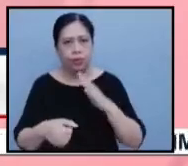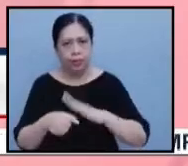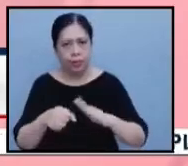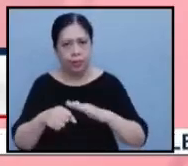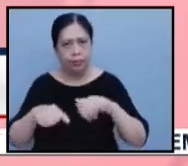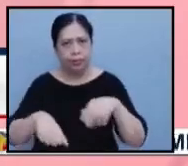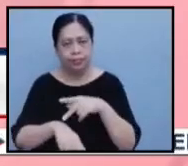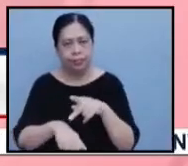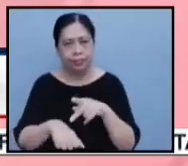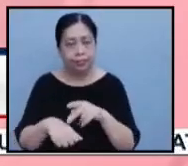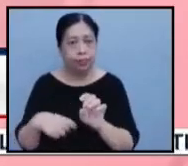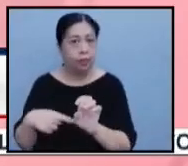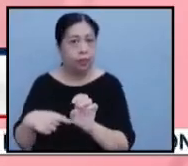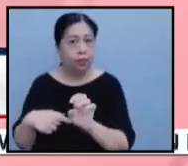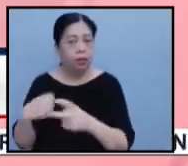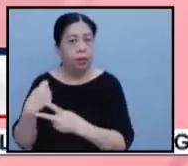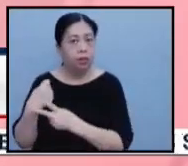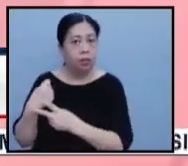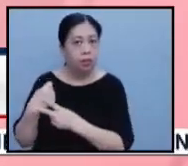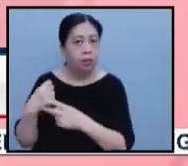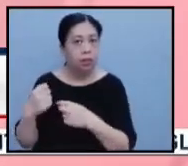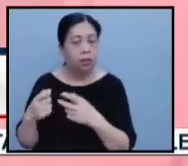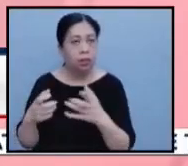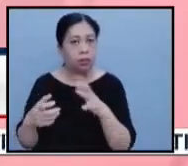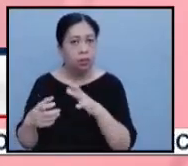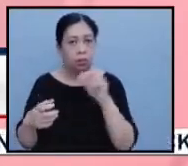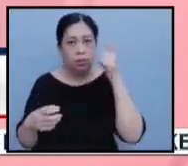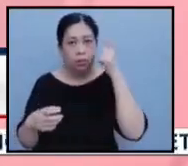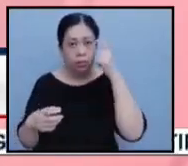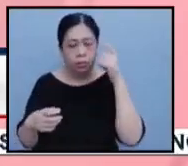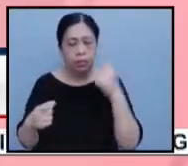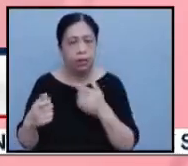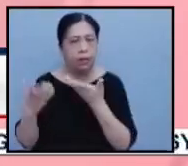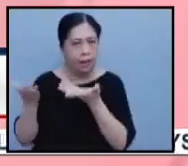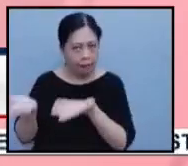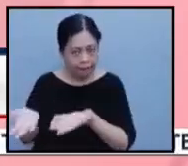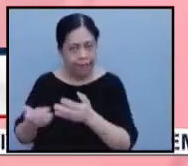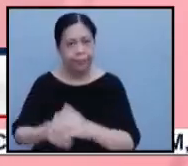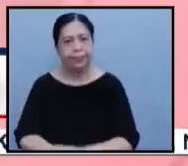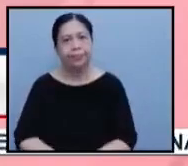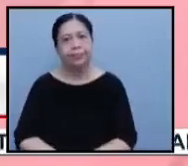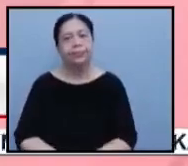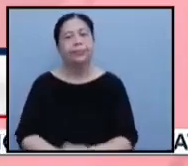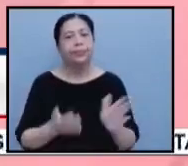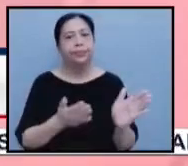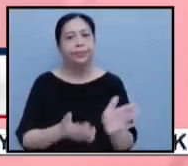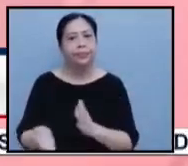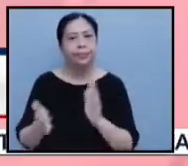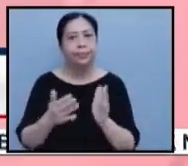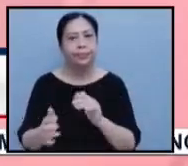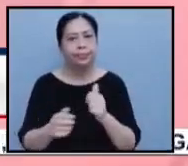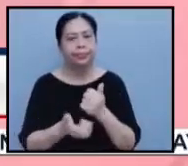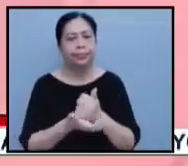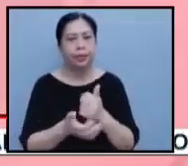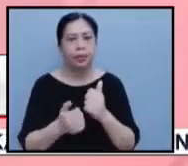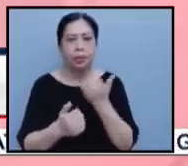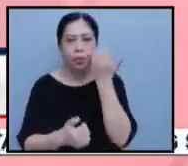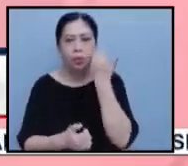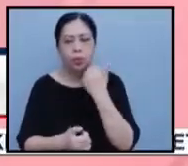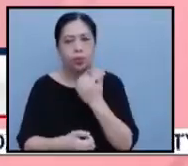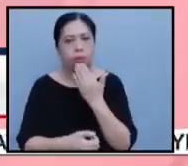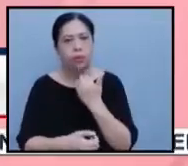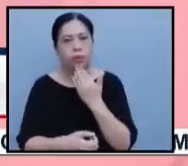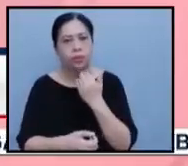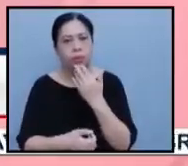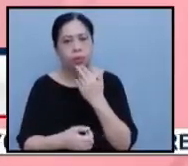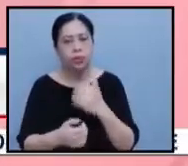buffer po na ginusto ng pamahalaan po is there pagpaplanuhan ang pagtugon sa kakapusan ng supply ng asukal sa